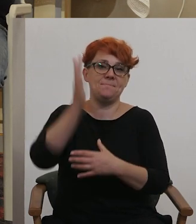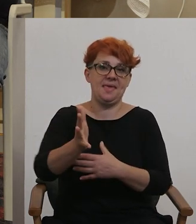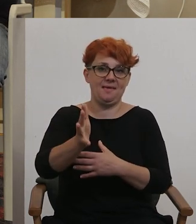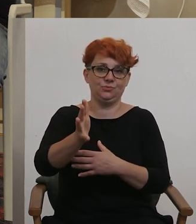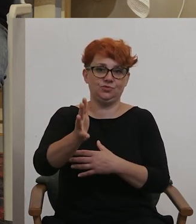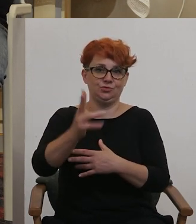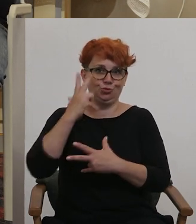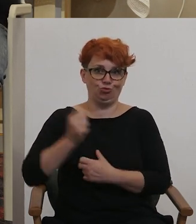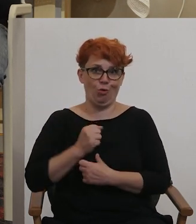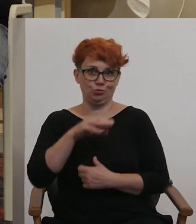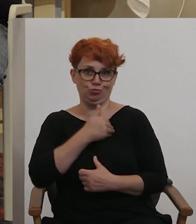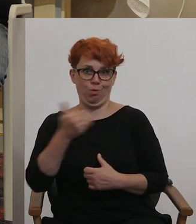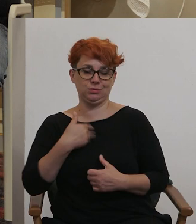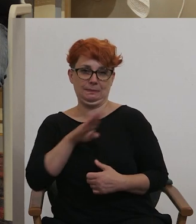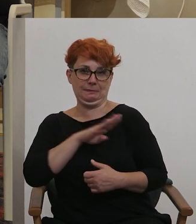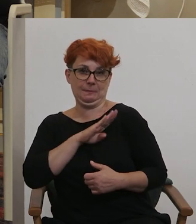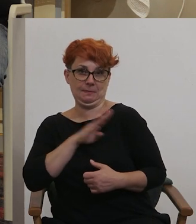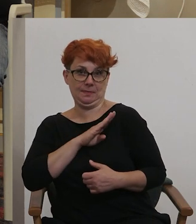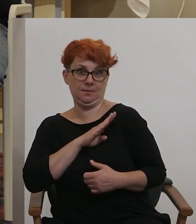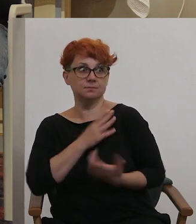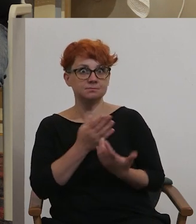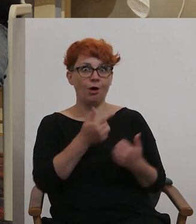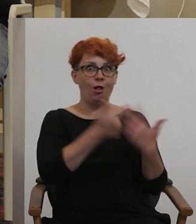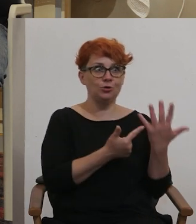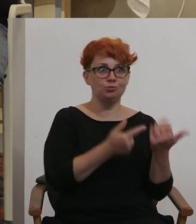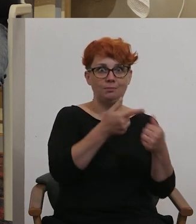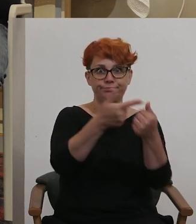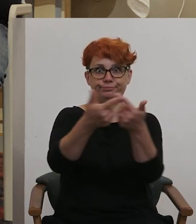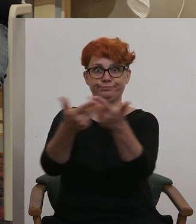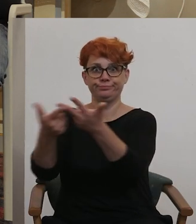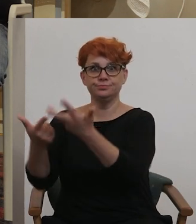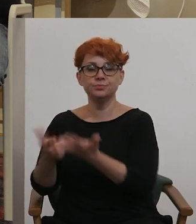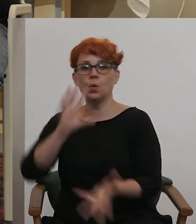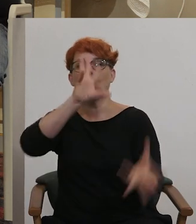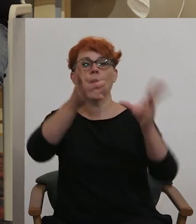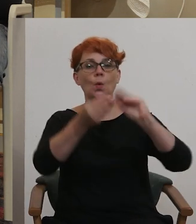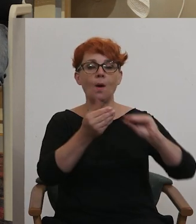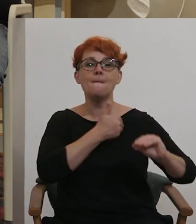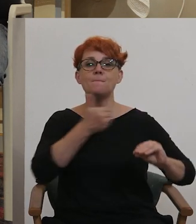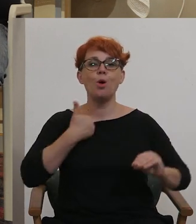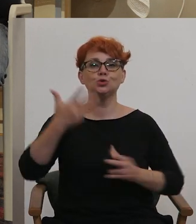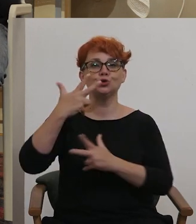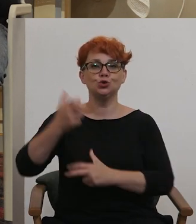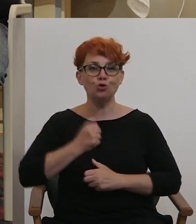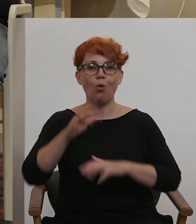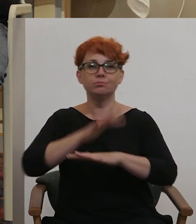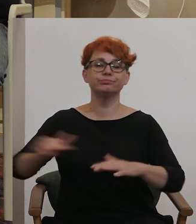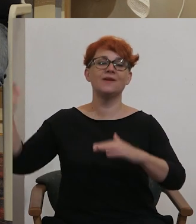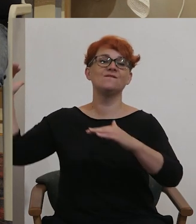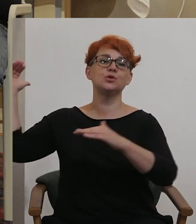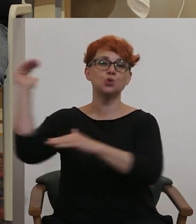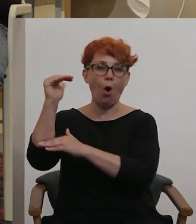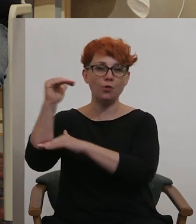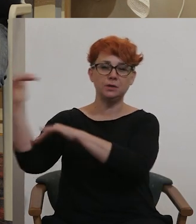To są takie skale. W sumie polskich żołnierzy oblicza się na froncie wschodnim zginęło 66